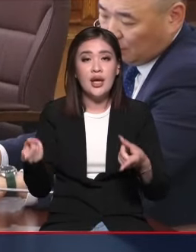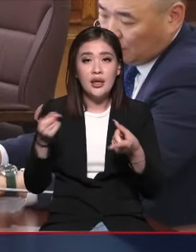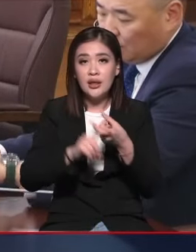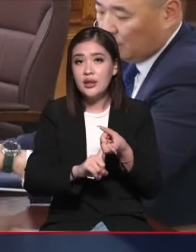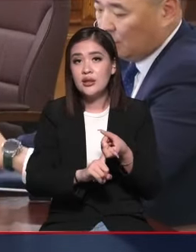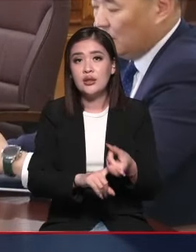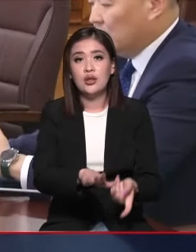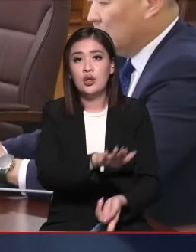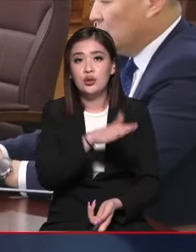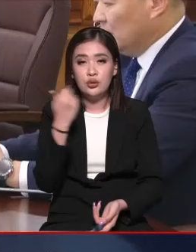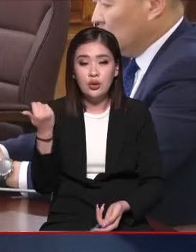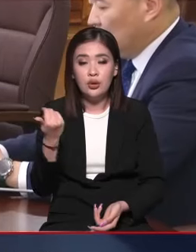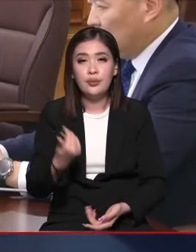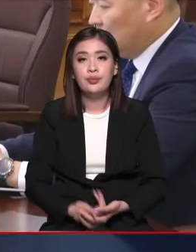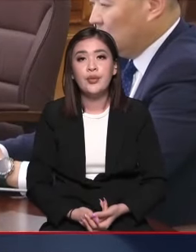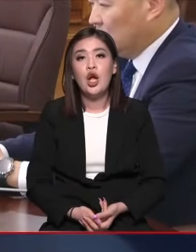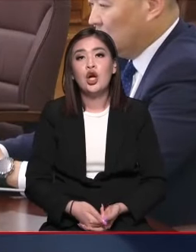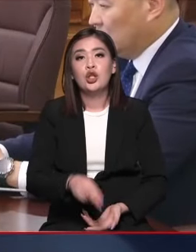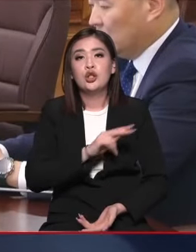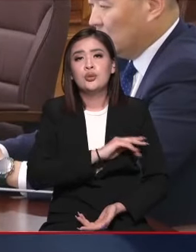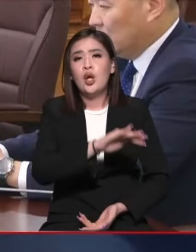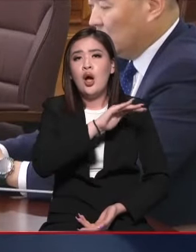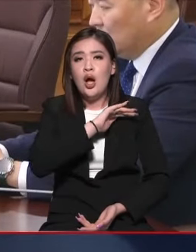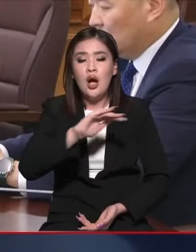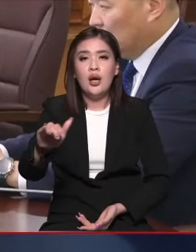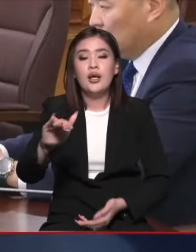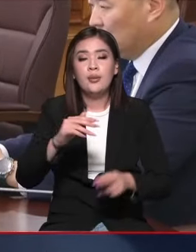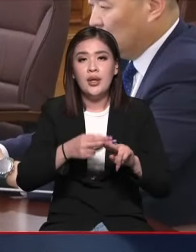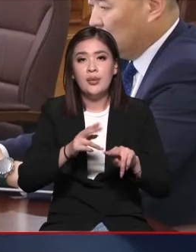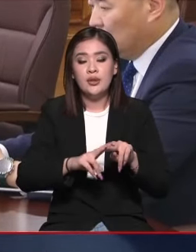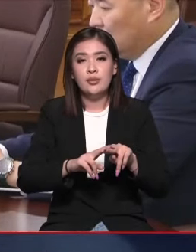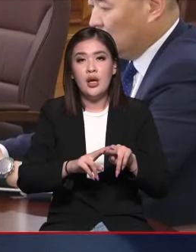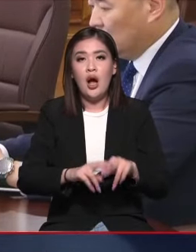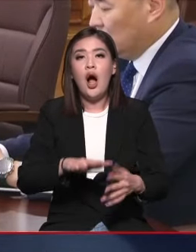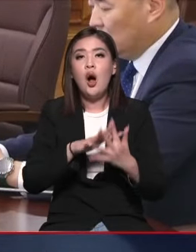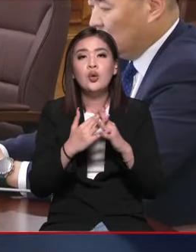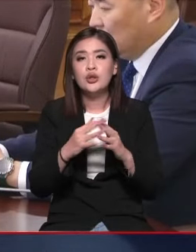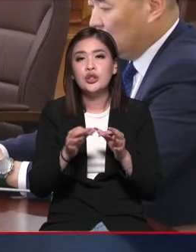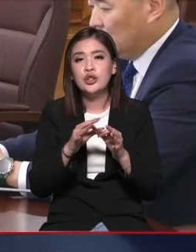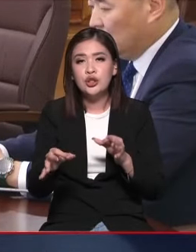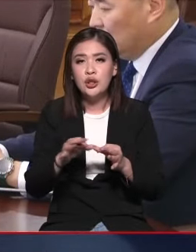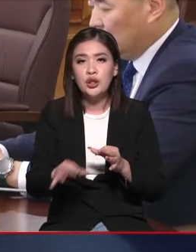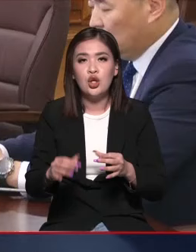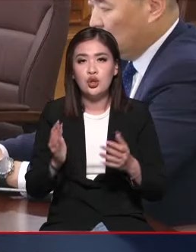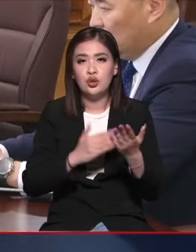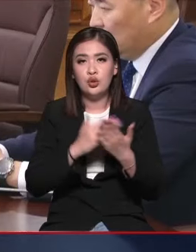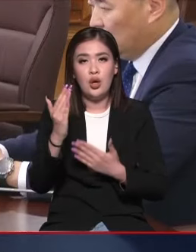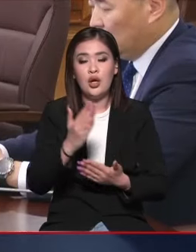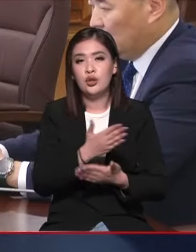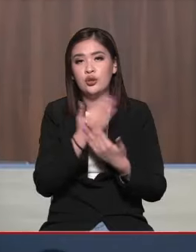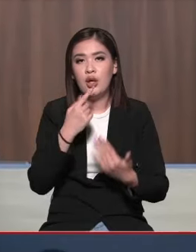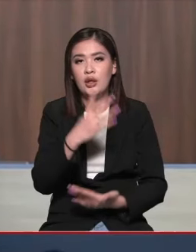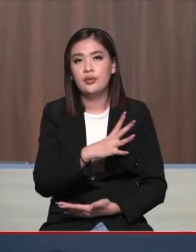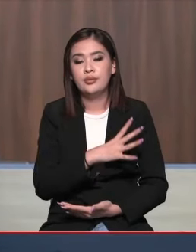деңгейінің сәйкес келмеуін, бейресми жұмыспен қамту үлесінің әсіресе ауылдық жерлерде жоғары екенін атап өтуге